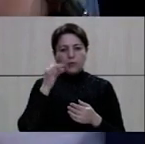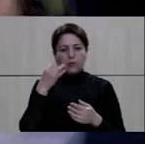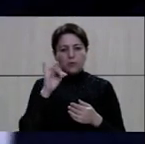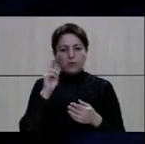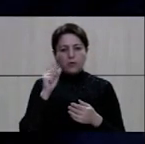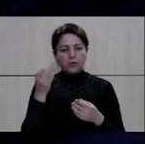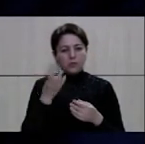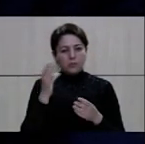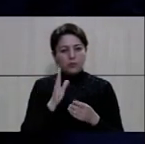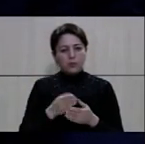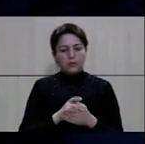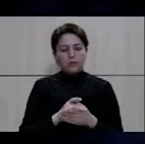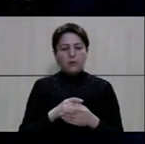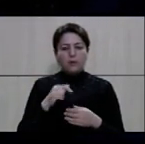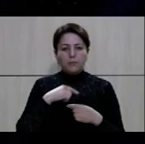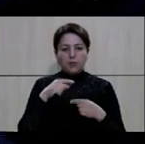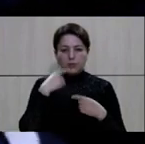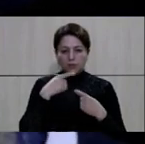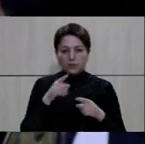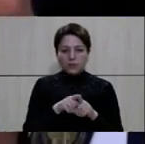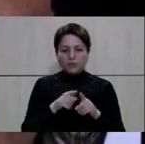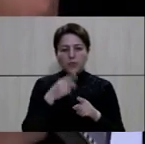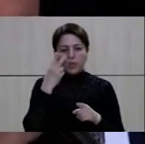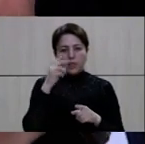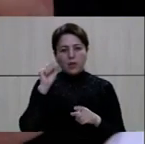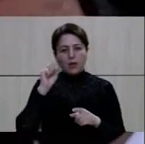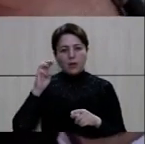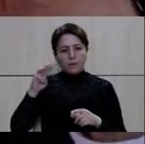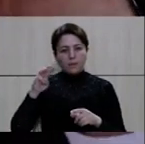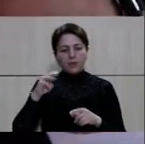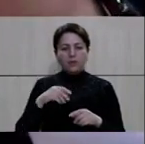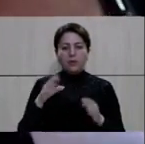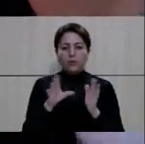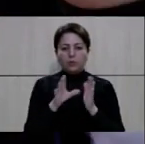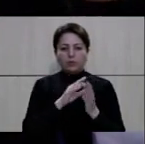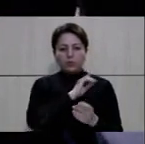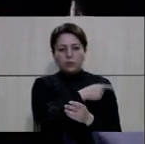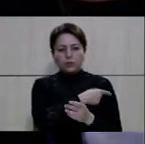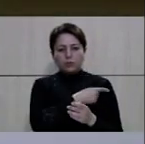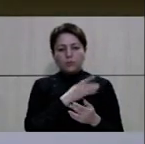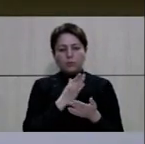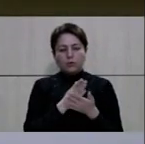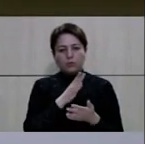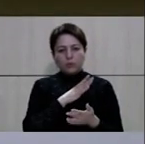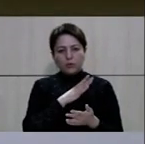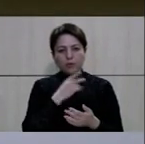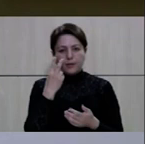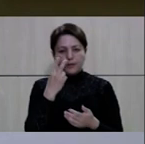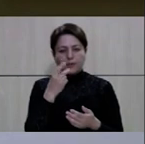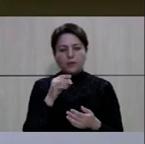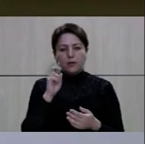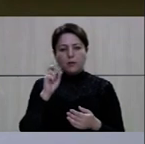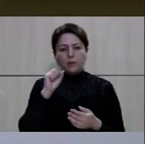yuqorida aytib o'tganimdek 2 amper ko'rsatilib turibdi, 2 amperli tok kuchiga ega bo'lgan 2 dona